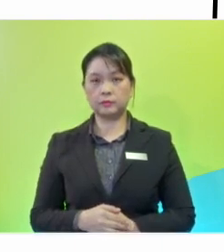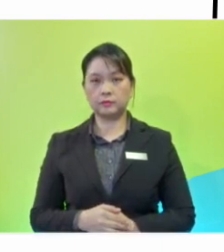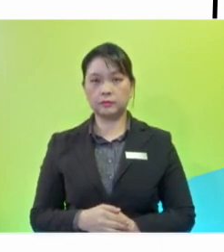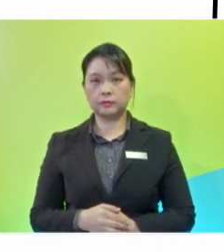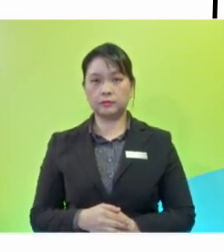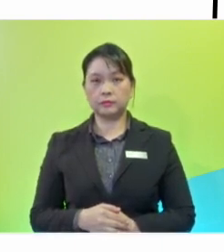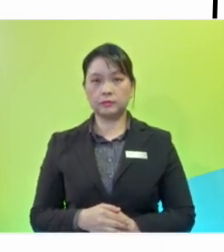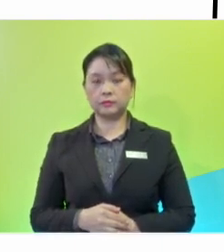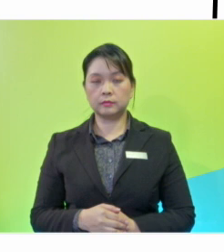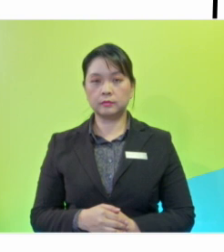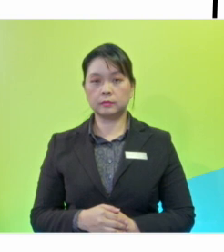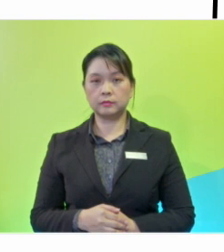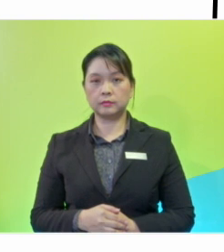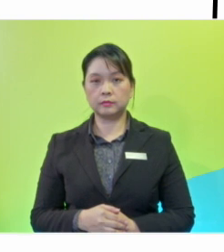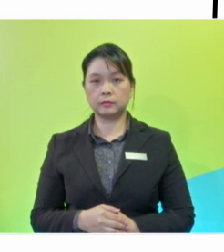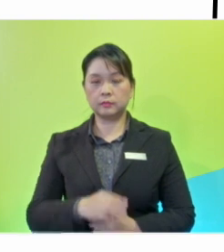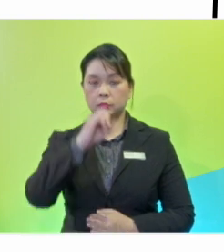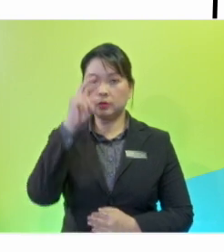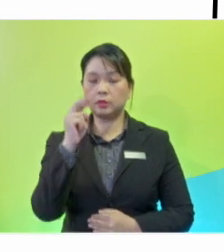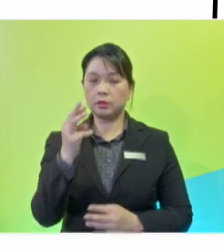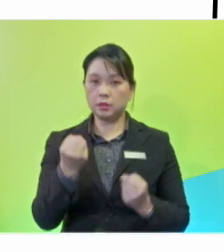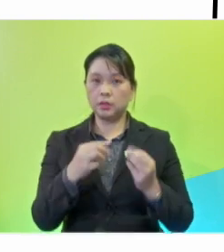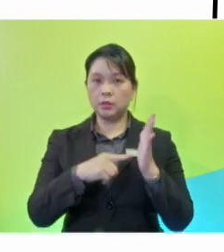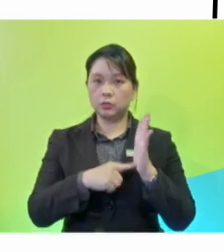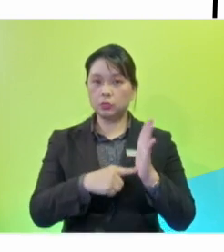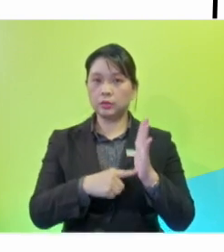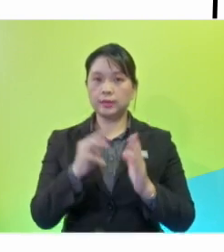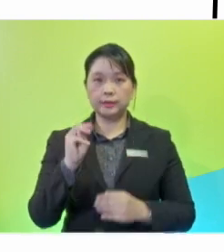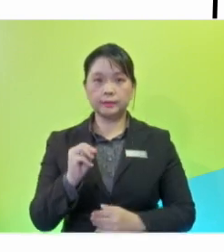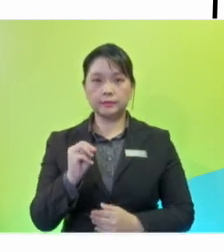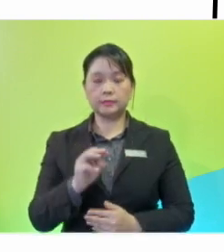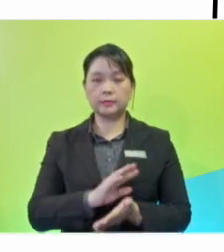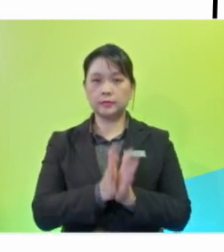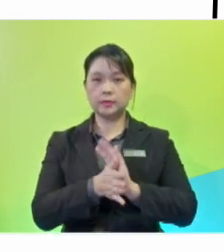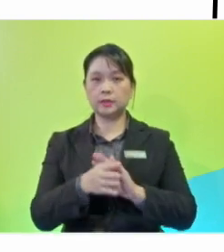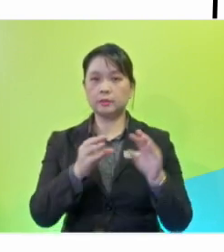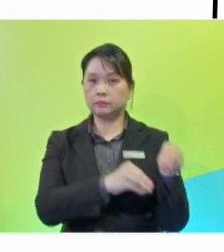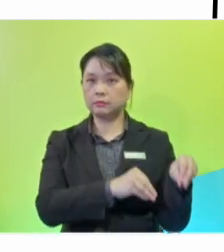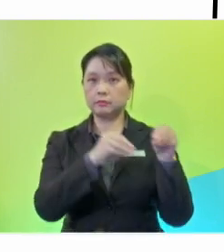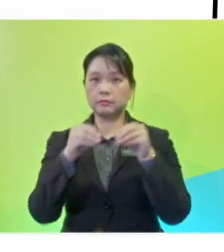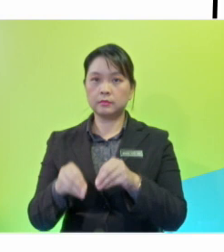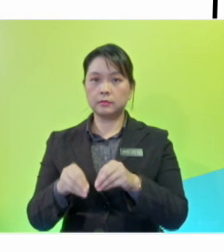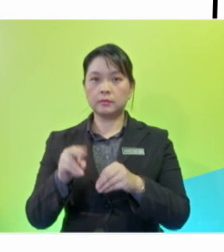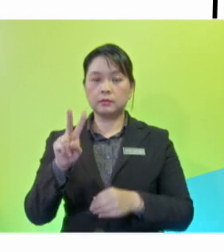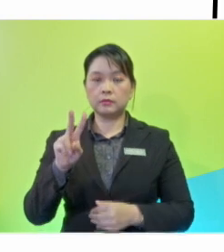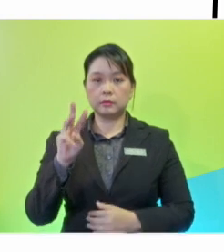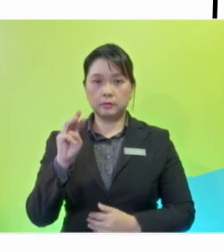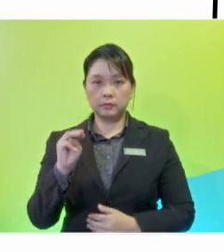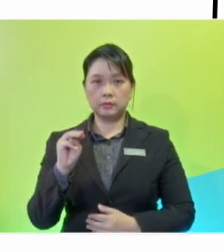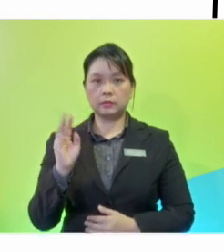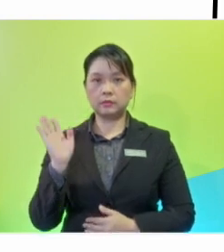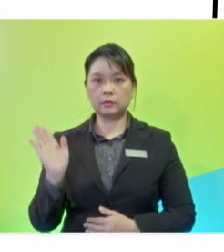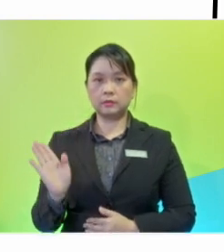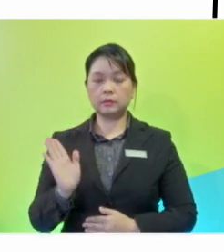persoalan tunjukkan m maksudnya bukan rumus kita pindahkan di titik 2 n oke m²